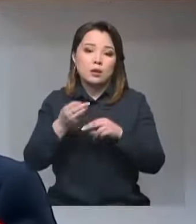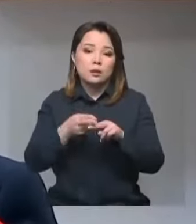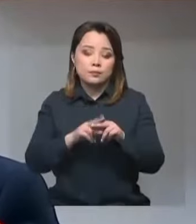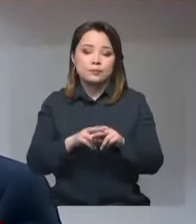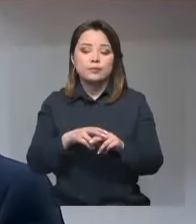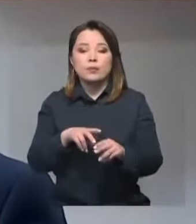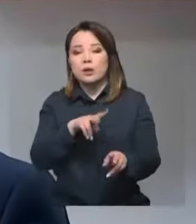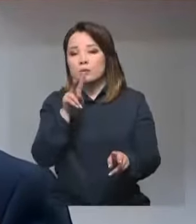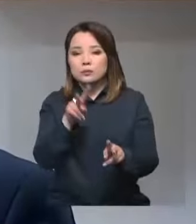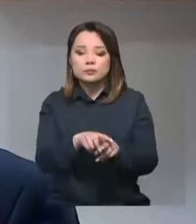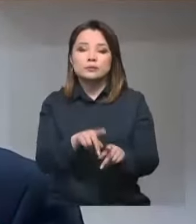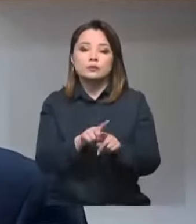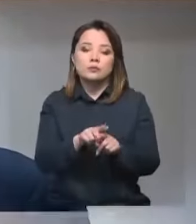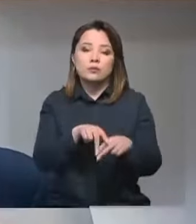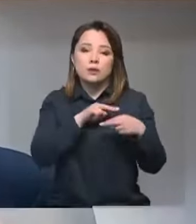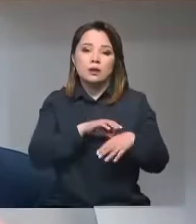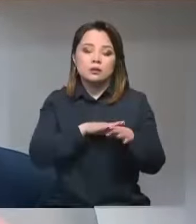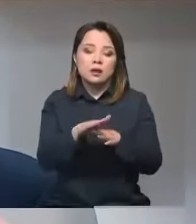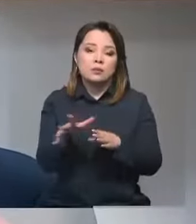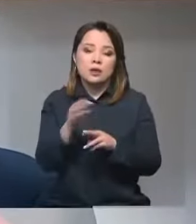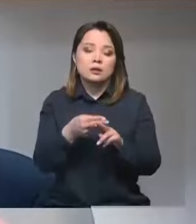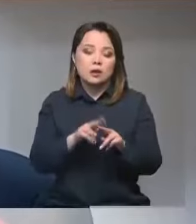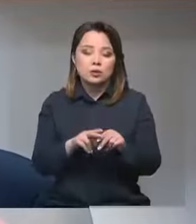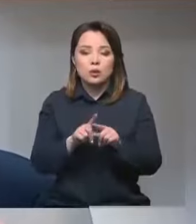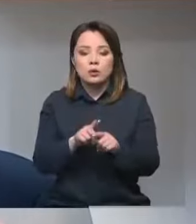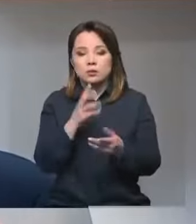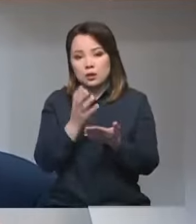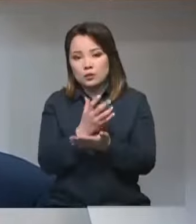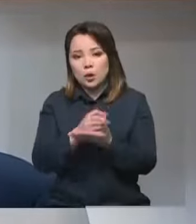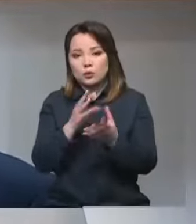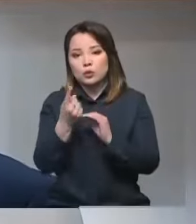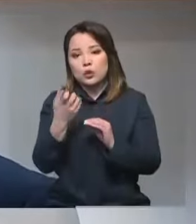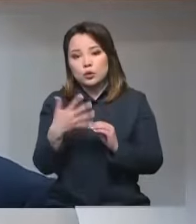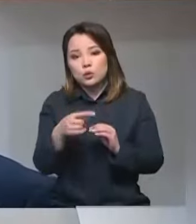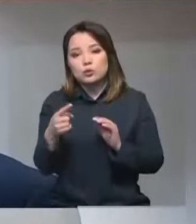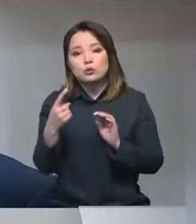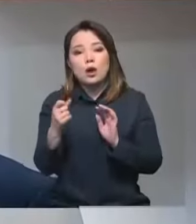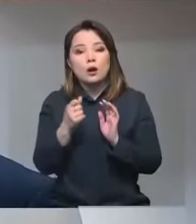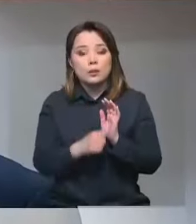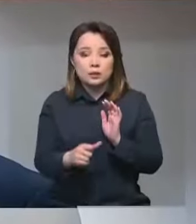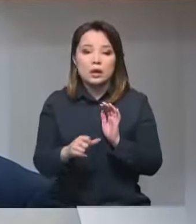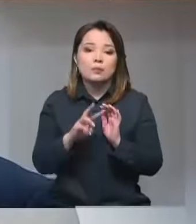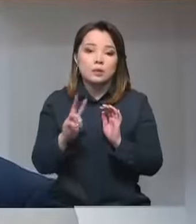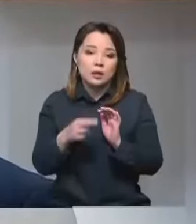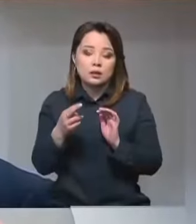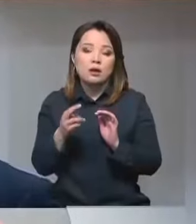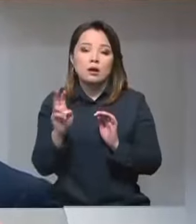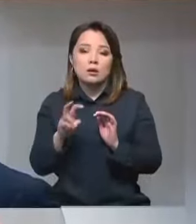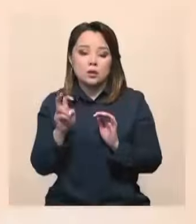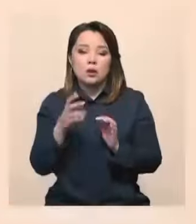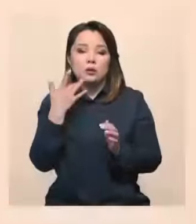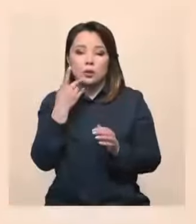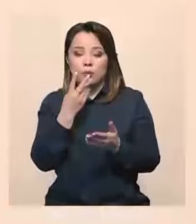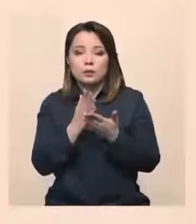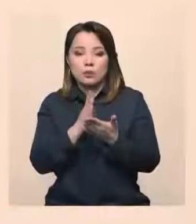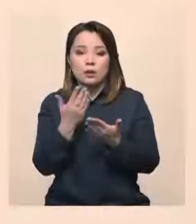осы мәжбүрлі еңбектен ғана түсетін табыстың көлемі 150 кейде 160 миллиард ақш долларын құрайды екен.